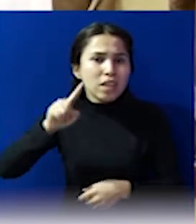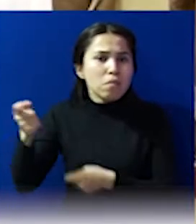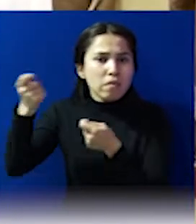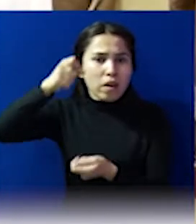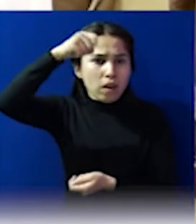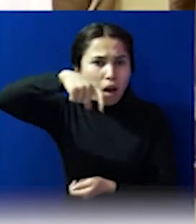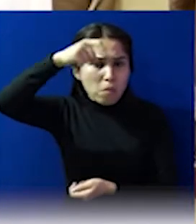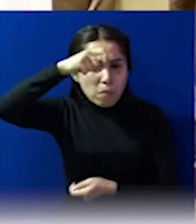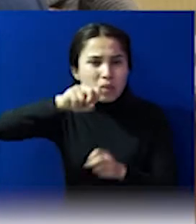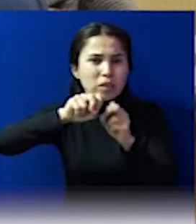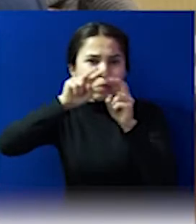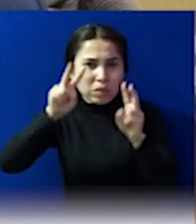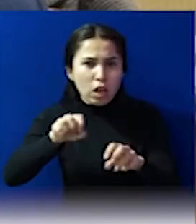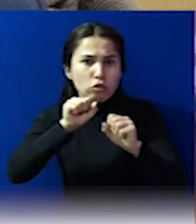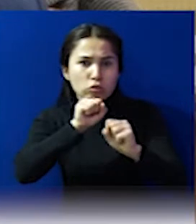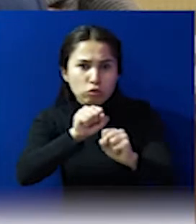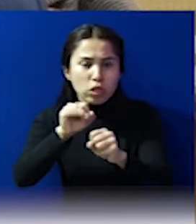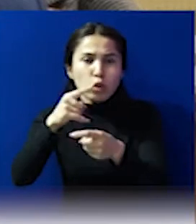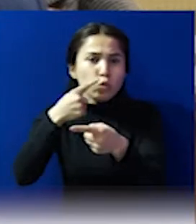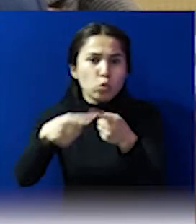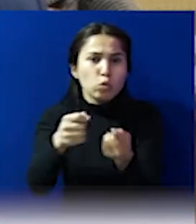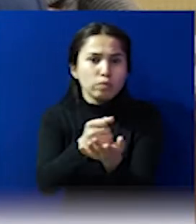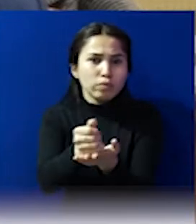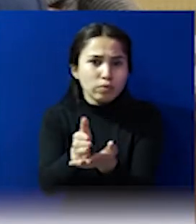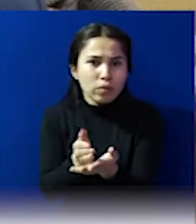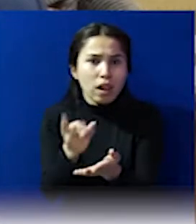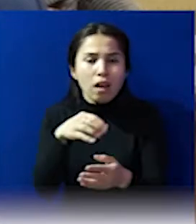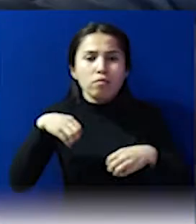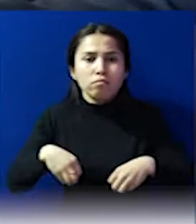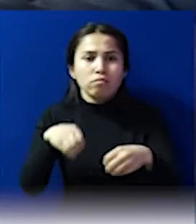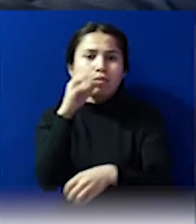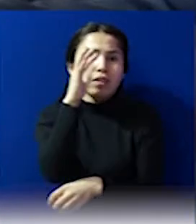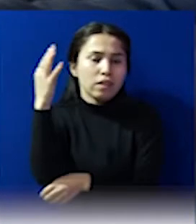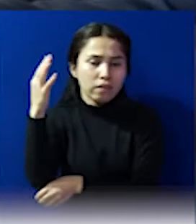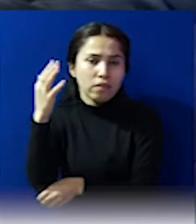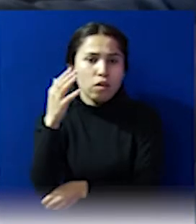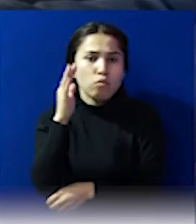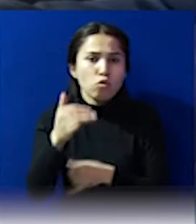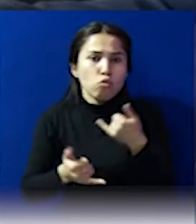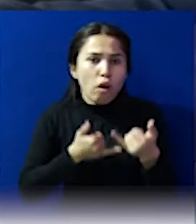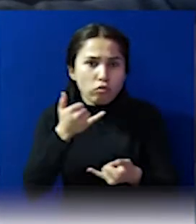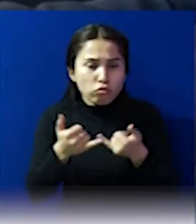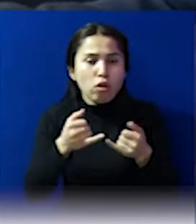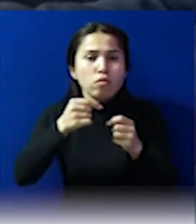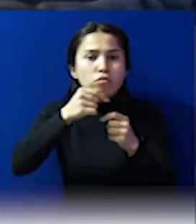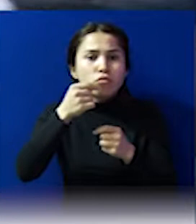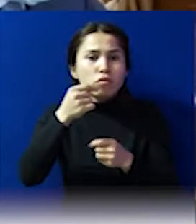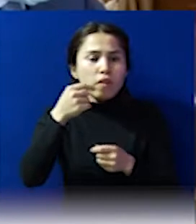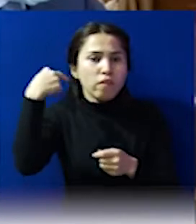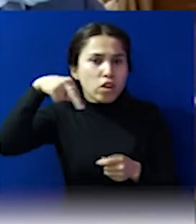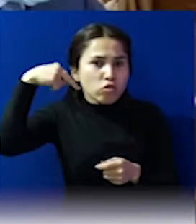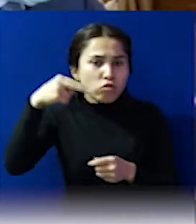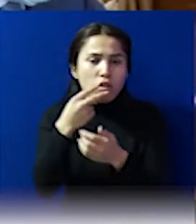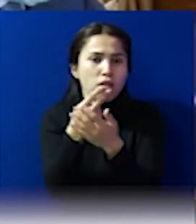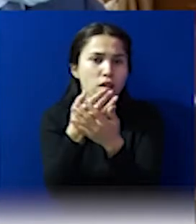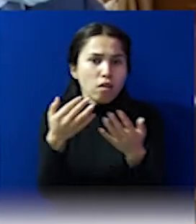числа предпринимателей в регионе реализуется немало проектов, а именно государственная программа «Дорожная карта бизнеса», «Экономика простых